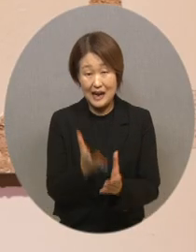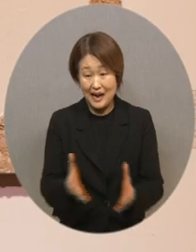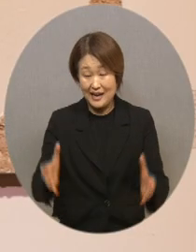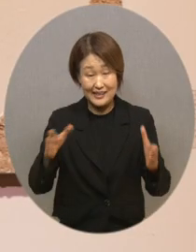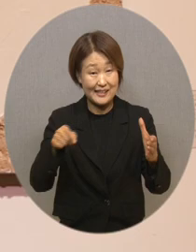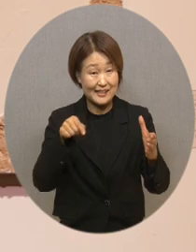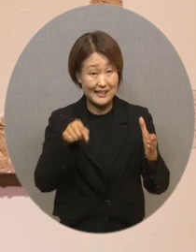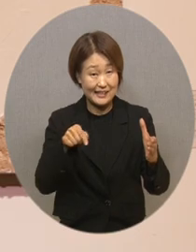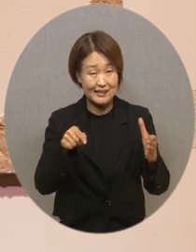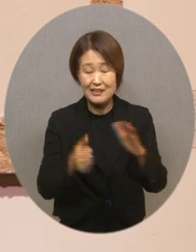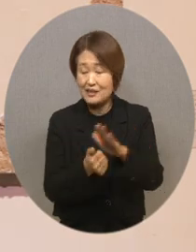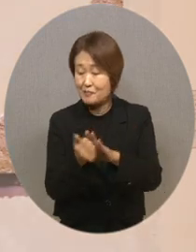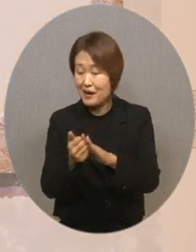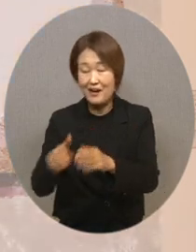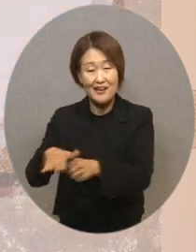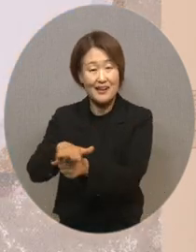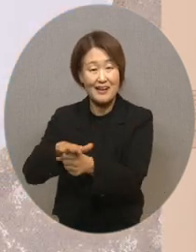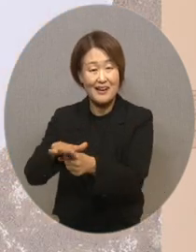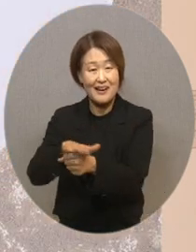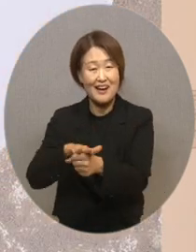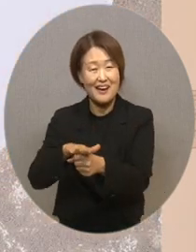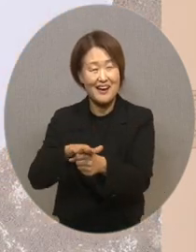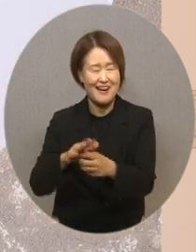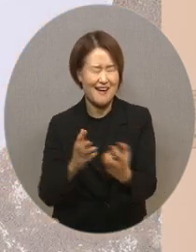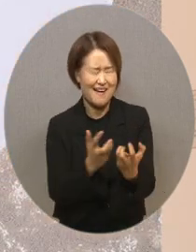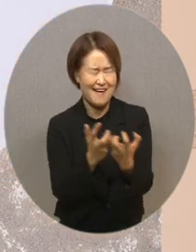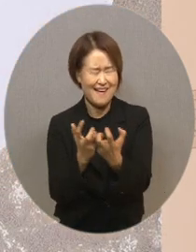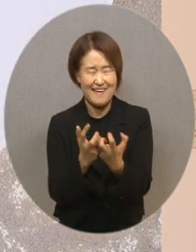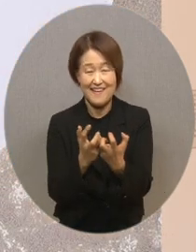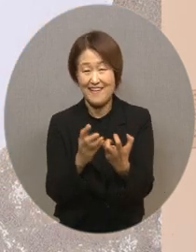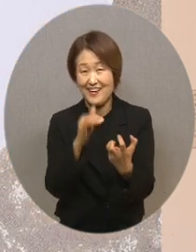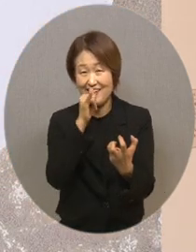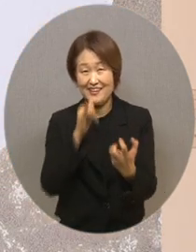항아리에는 희망과 사랑이 가득 채워져 있습니다.